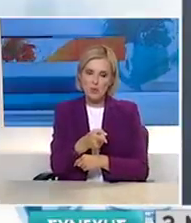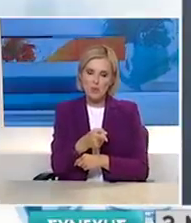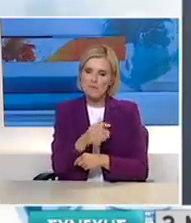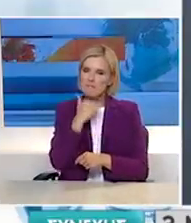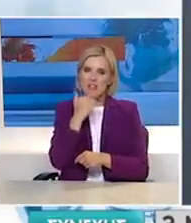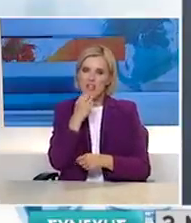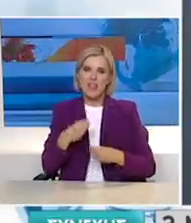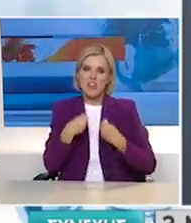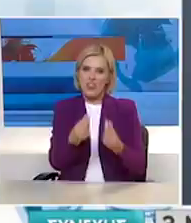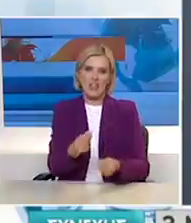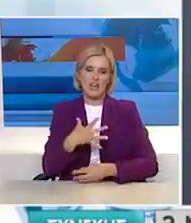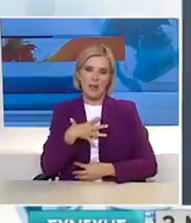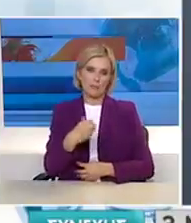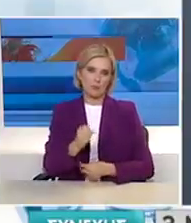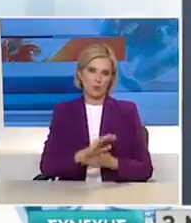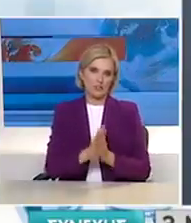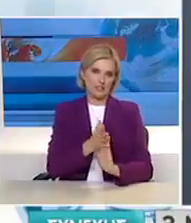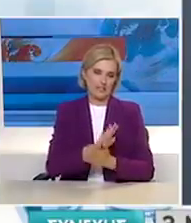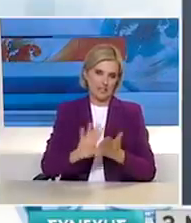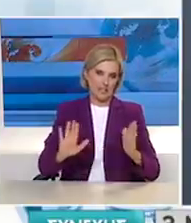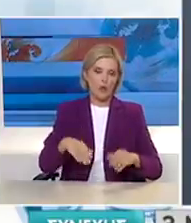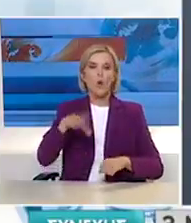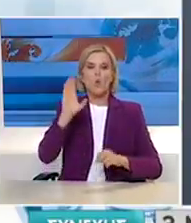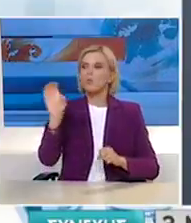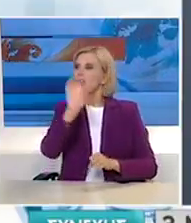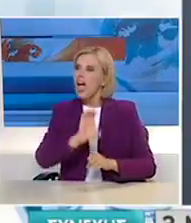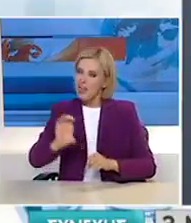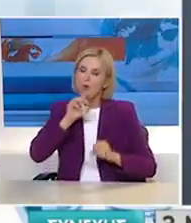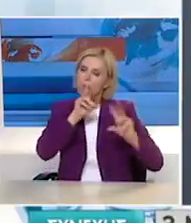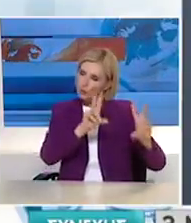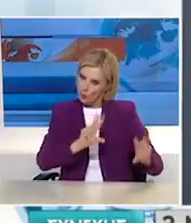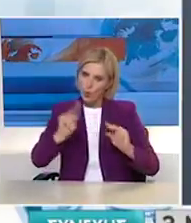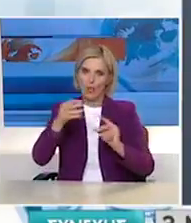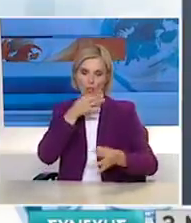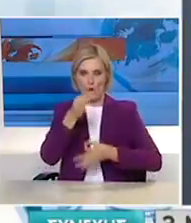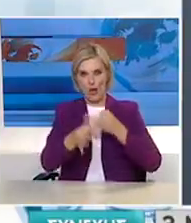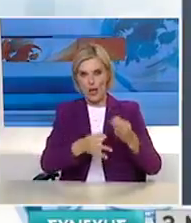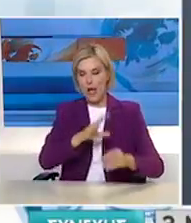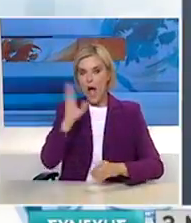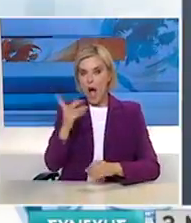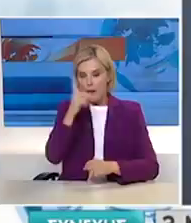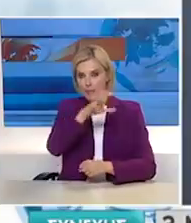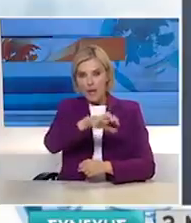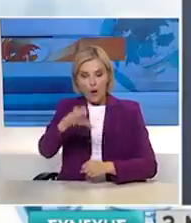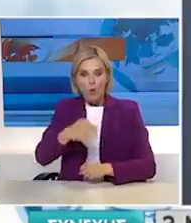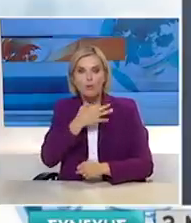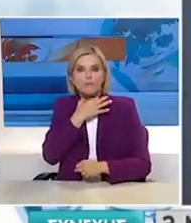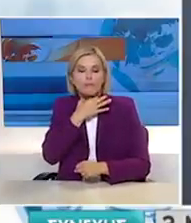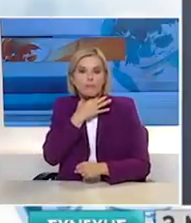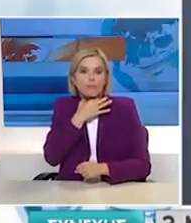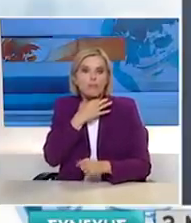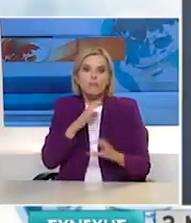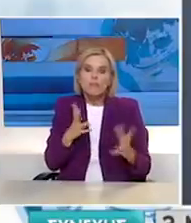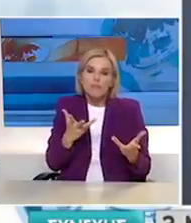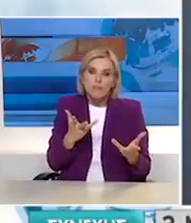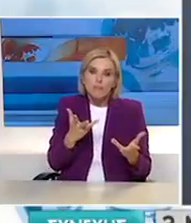εισόδου σε μια χώρα, δεν κερδίζει έδαφος στις ευρωπαϊκές οδηγίες, αλλά μπορεί να γίνει εάν κάποια χώρα το κρίνει απαραίτητο, για κάποιες χώρες οι οποίες κρίνονται